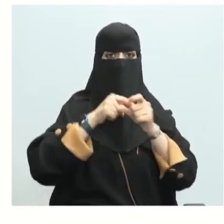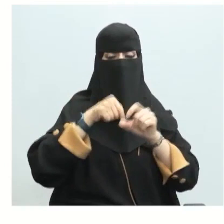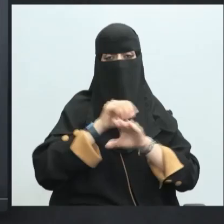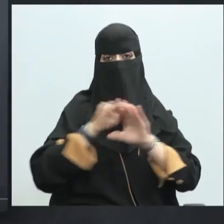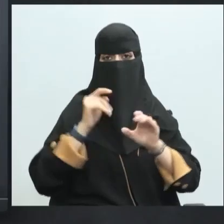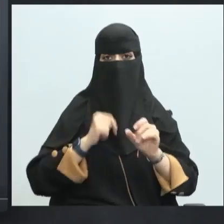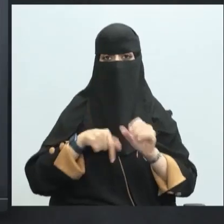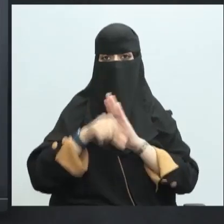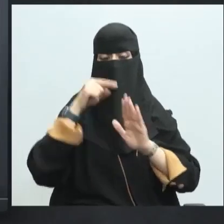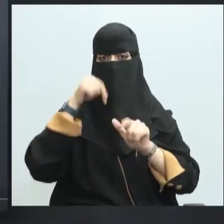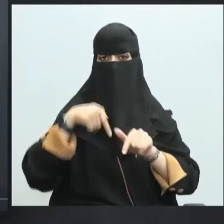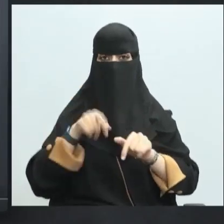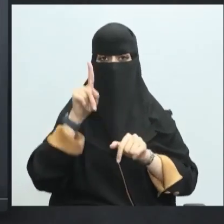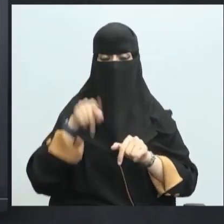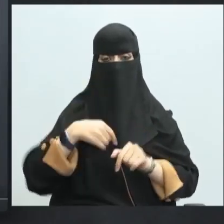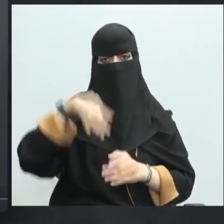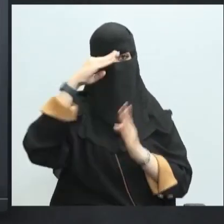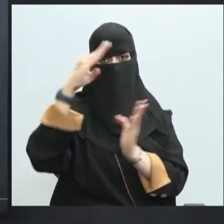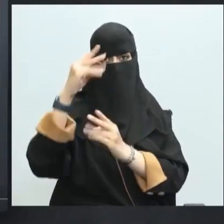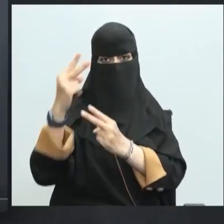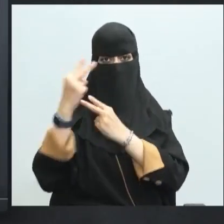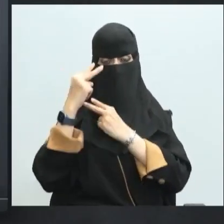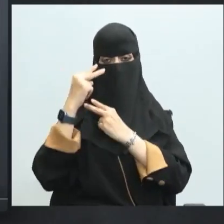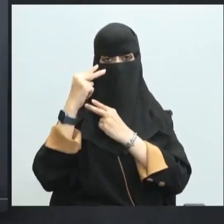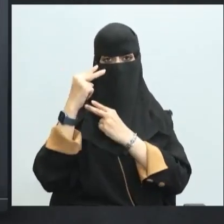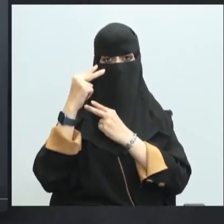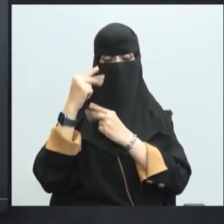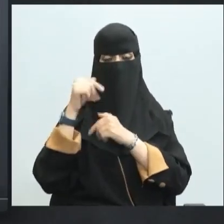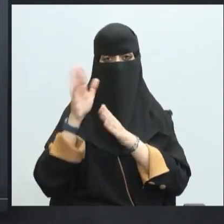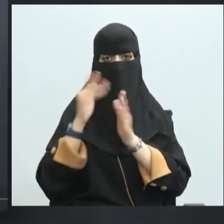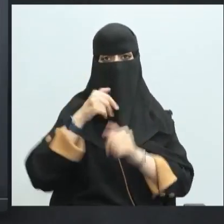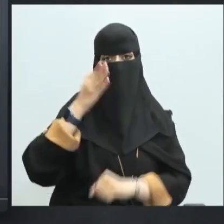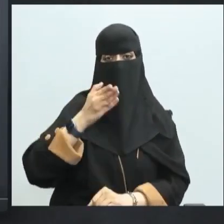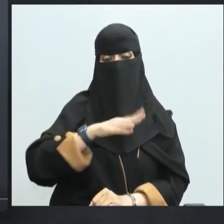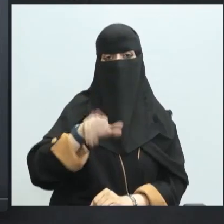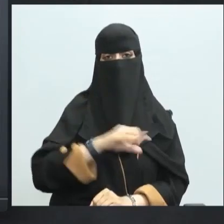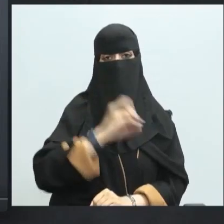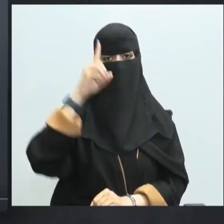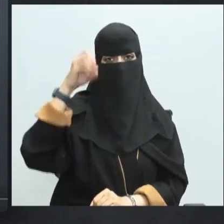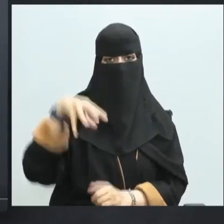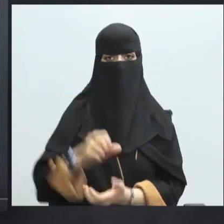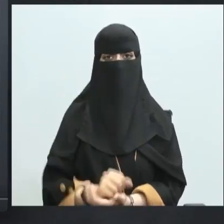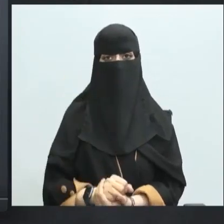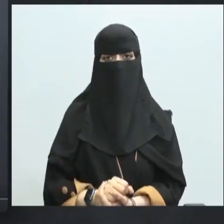طلابي نصل النهايه درسنا لهذا اليوم شكرا لكم لحسن لحسن استماعكم والسلام عليكم ورحمه الله وبركاته